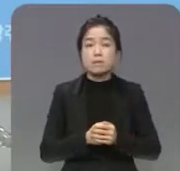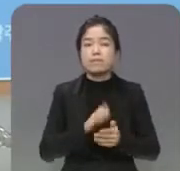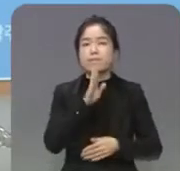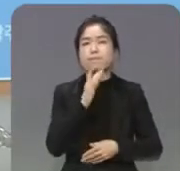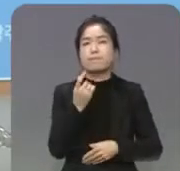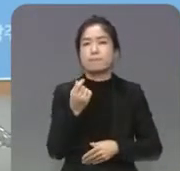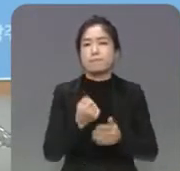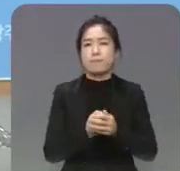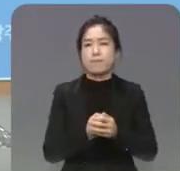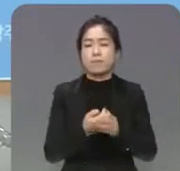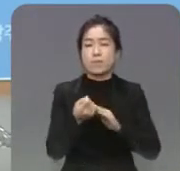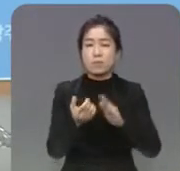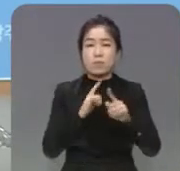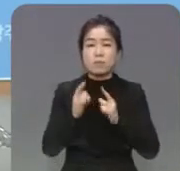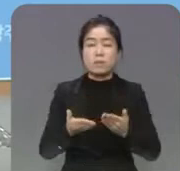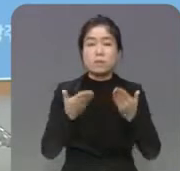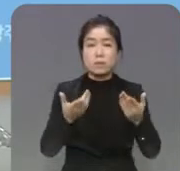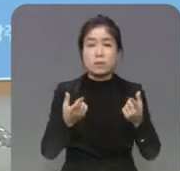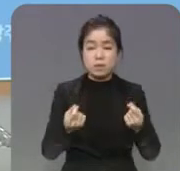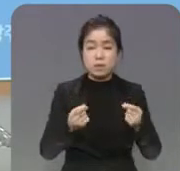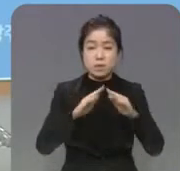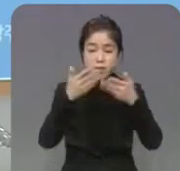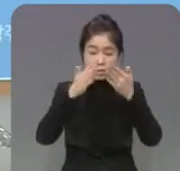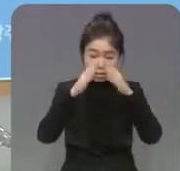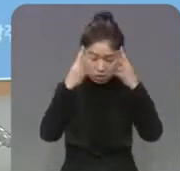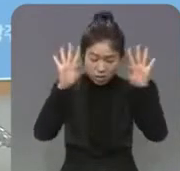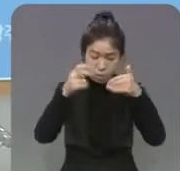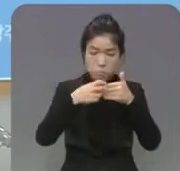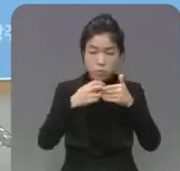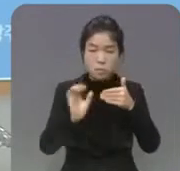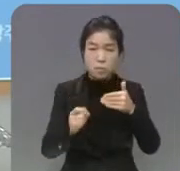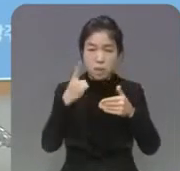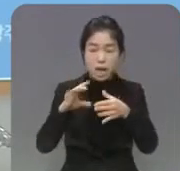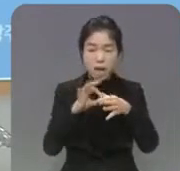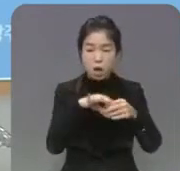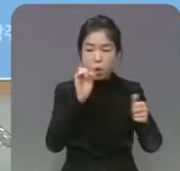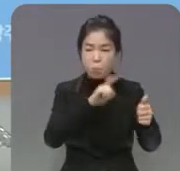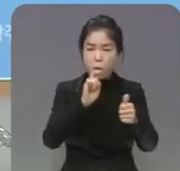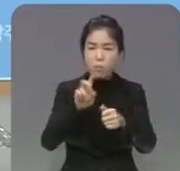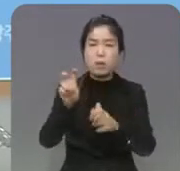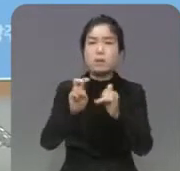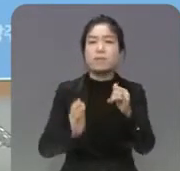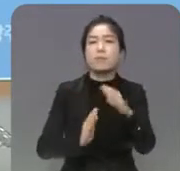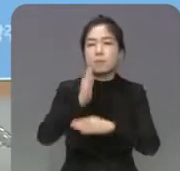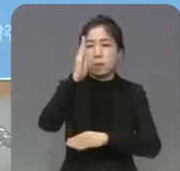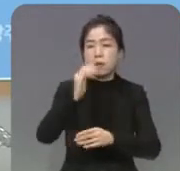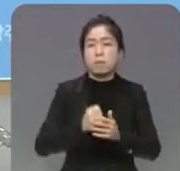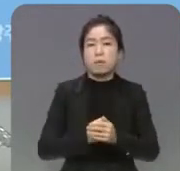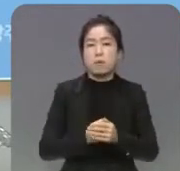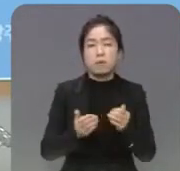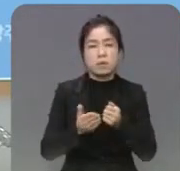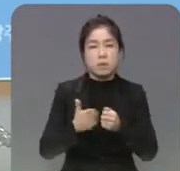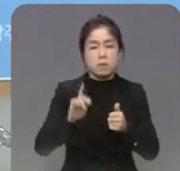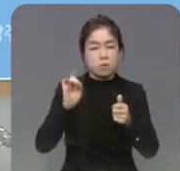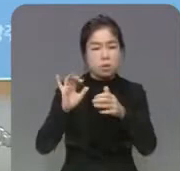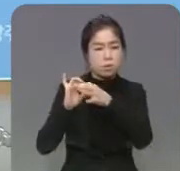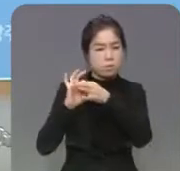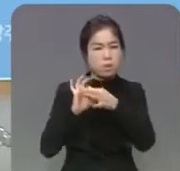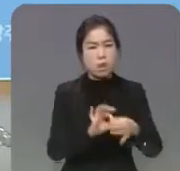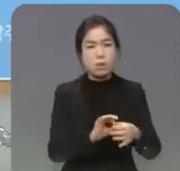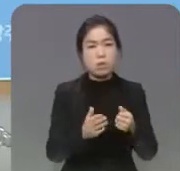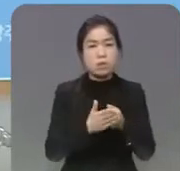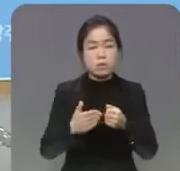네, 그렇습니다. 앞서 말씀드렸듯이 전남대학교 병원 발 연관 확진자가 20명을 넘어섰습니다. 이 확진자가 계속